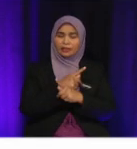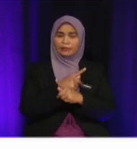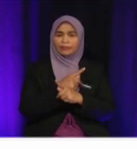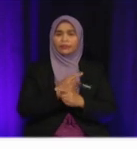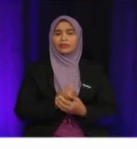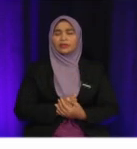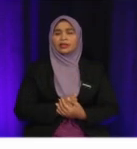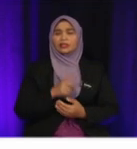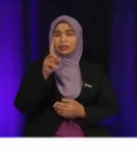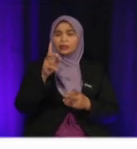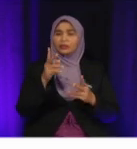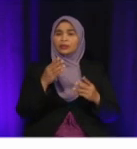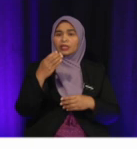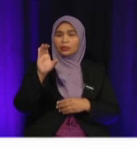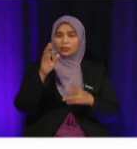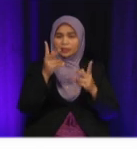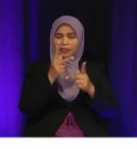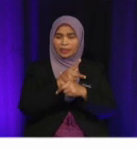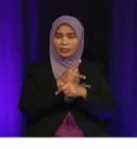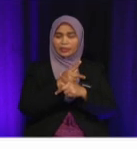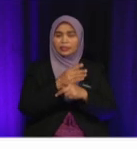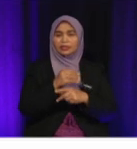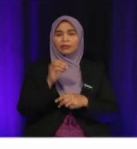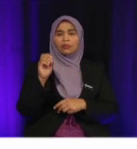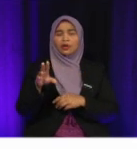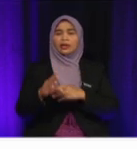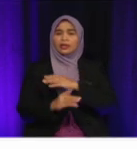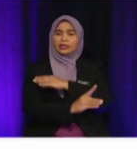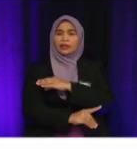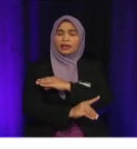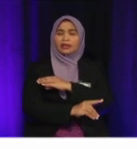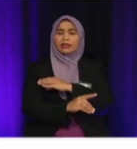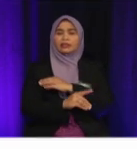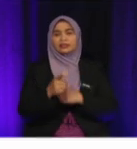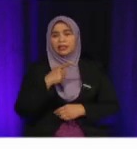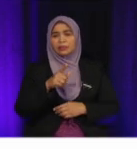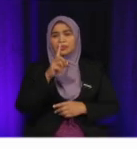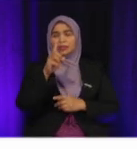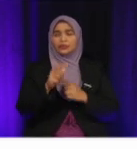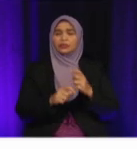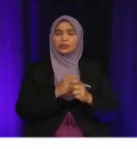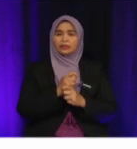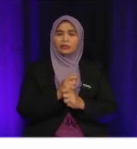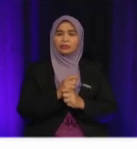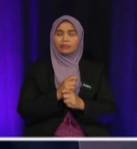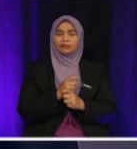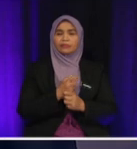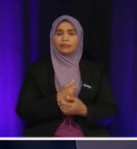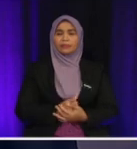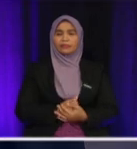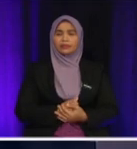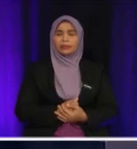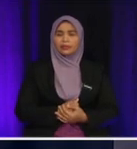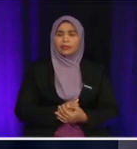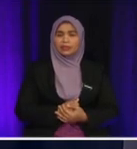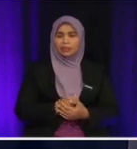Ha, 100 kali sebatan dan dibuang daerah selama setahun. Ha, iman ya. Jadi tak boleh duduk dalam daerah lagi dah. Ya. Bagi